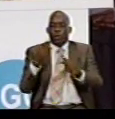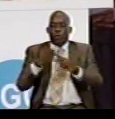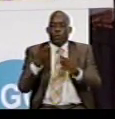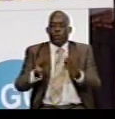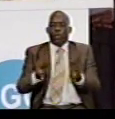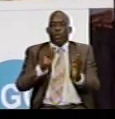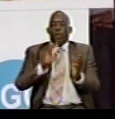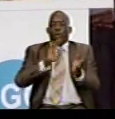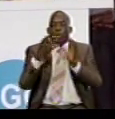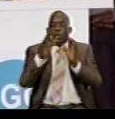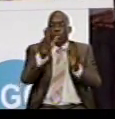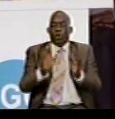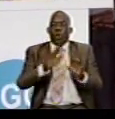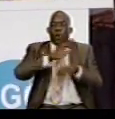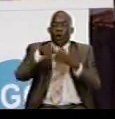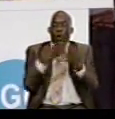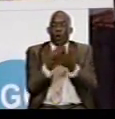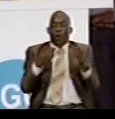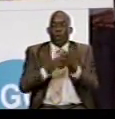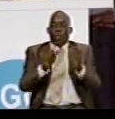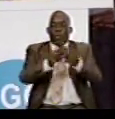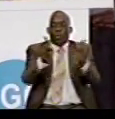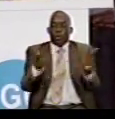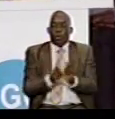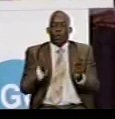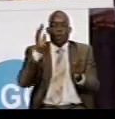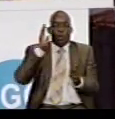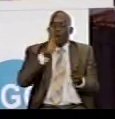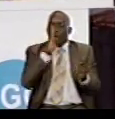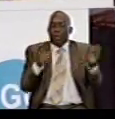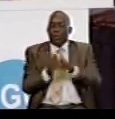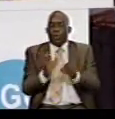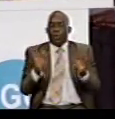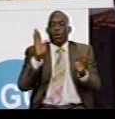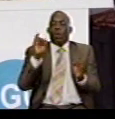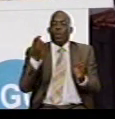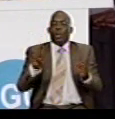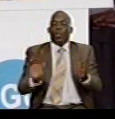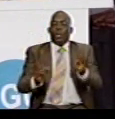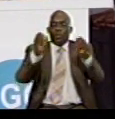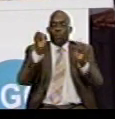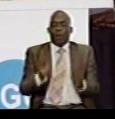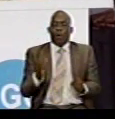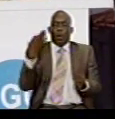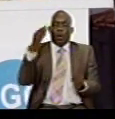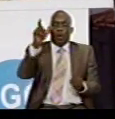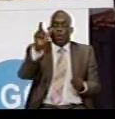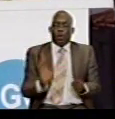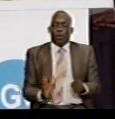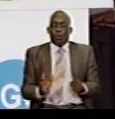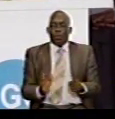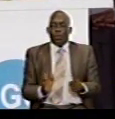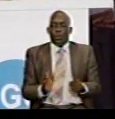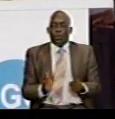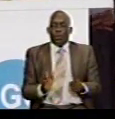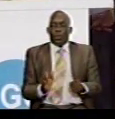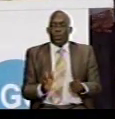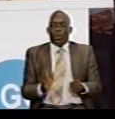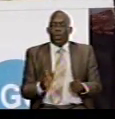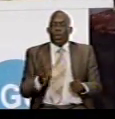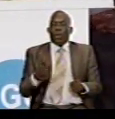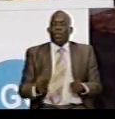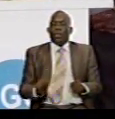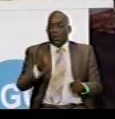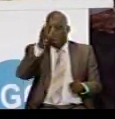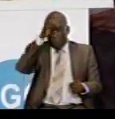of this place, que tout cet endroit saturated by the power soit of God. Saturé par la puissance Satan de Dieu, will have nothing to do in this place. Que Satan